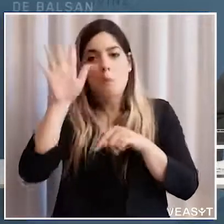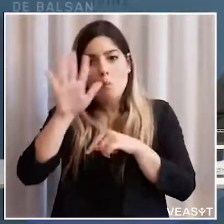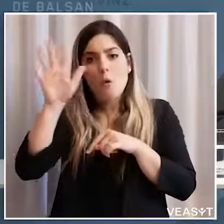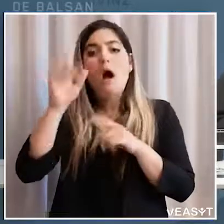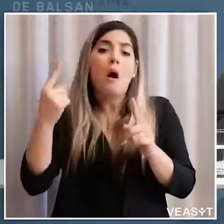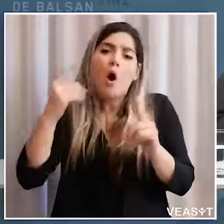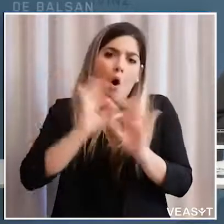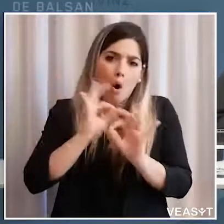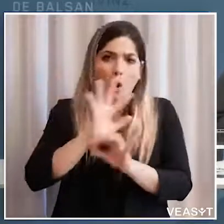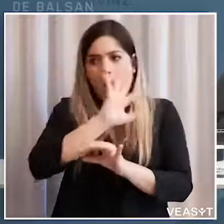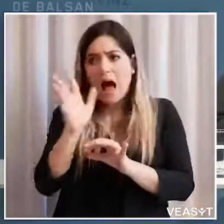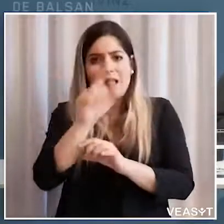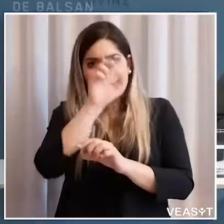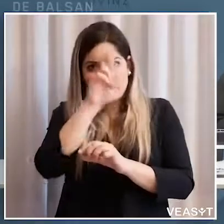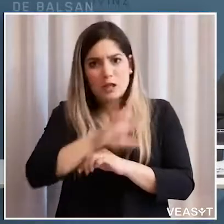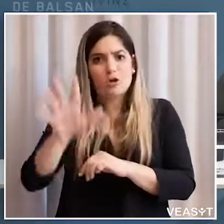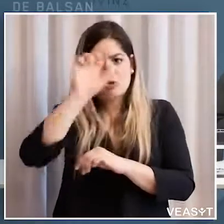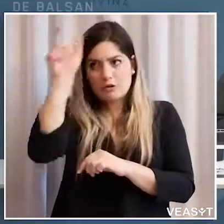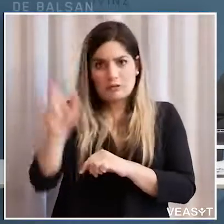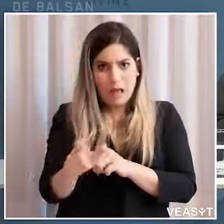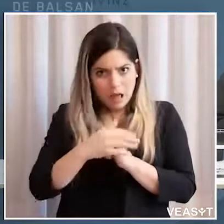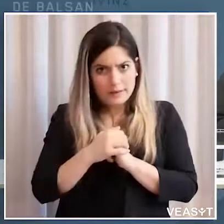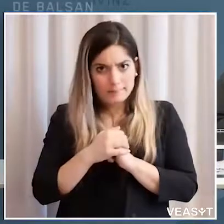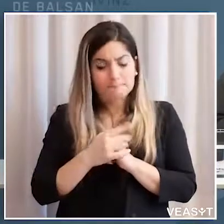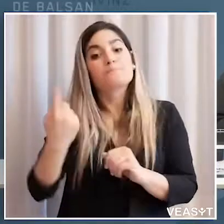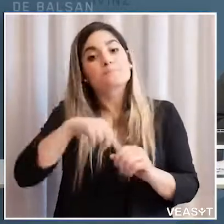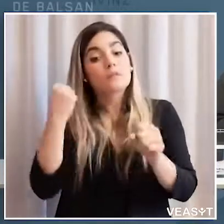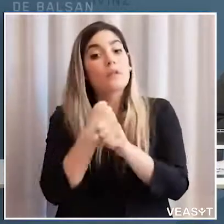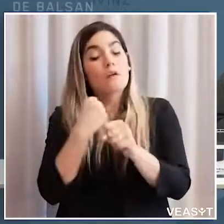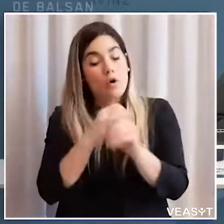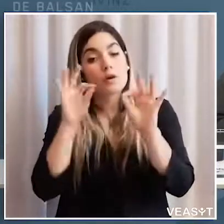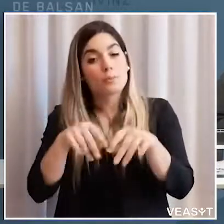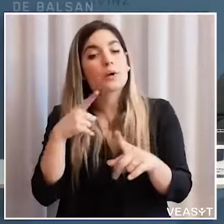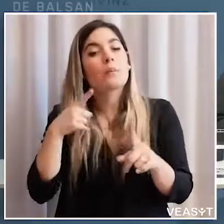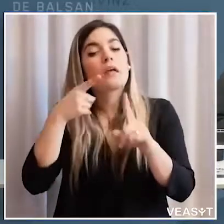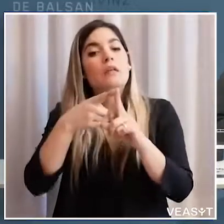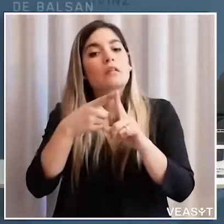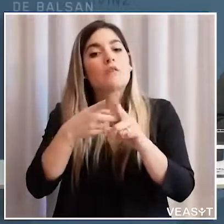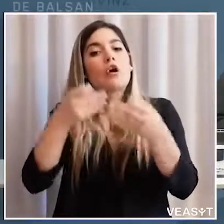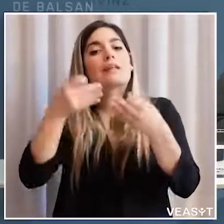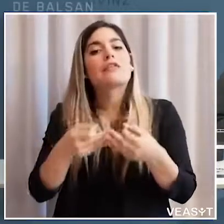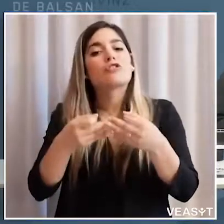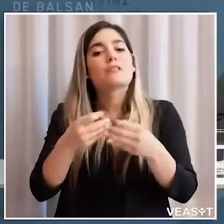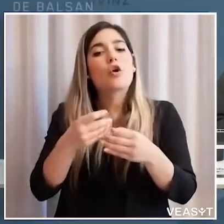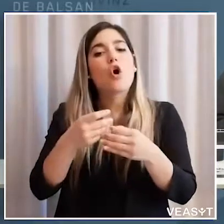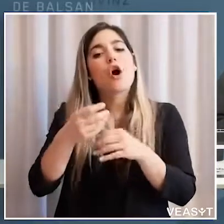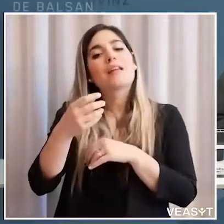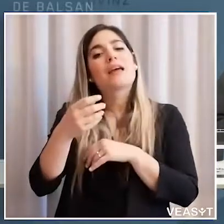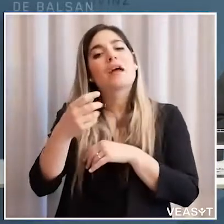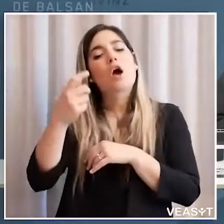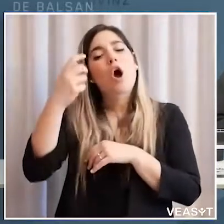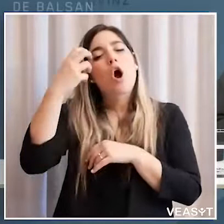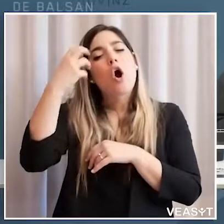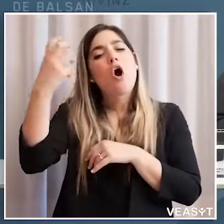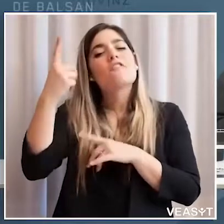ai ce lo diciamo anche in altre regioni in italia e stiamo lavorando anche per una decisione del governo